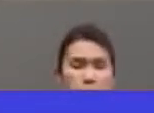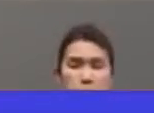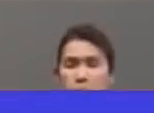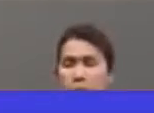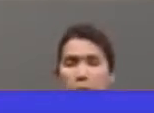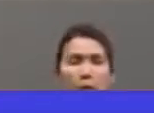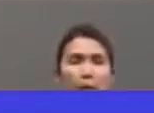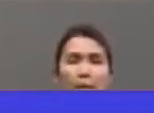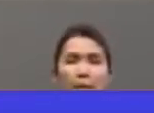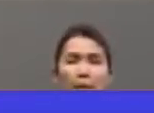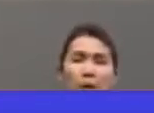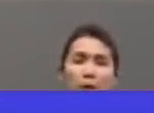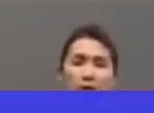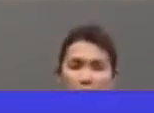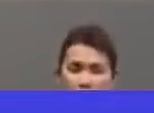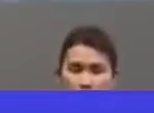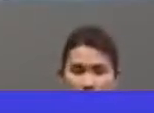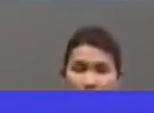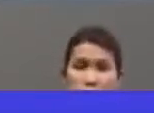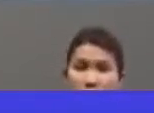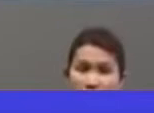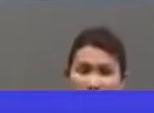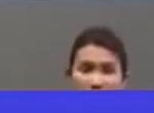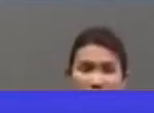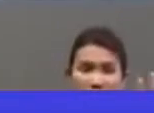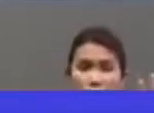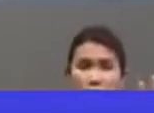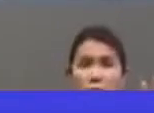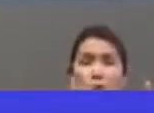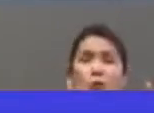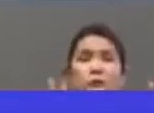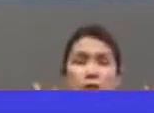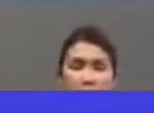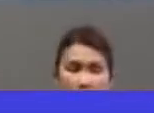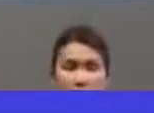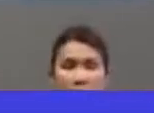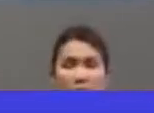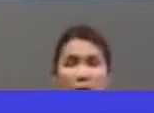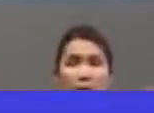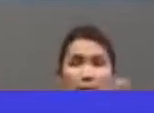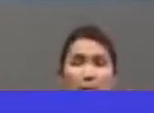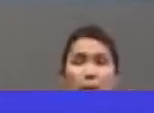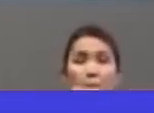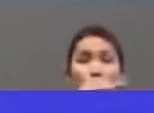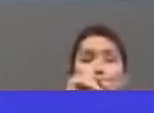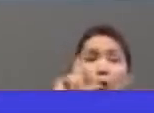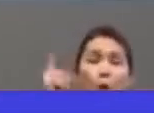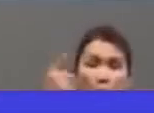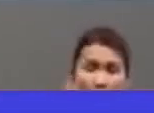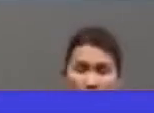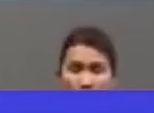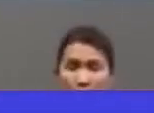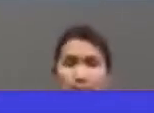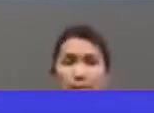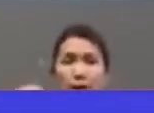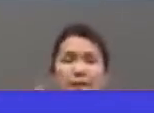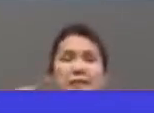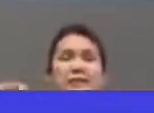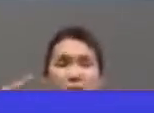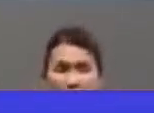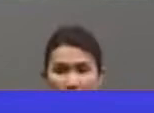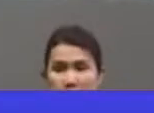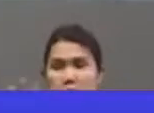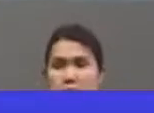งก็รับไปดูแลอยู่แล้วนะคะแล้วก็สรุปจำนวนครัวเรือนที่ได้รับผลกระทบจากน้ำท่วมครั้งนี้เนี่ย